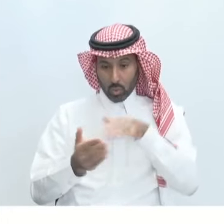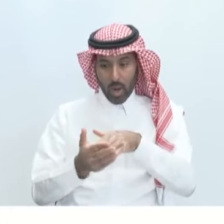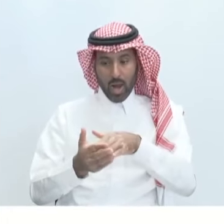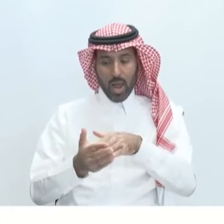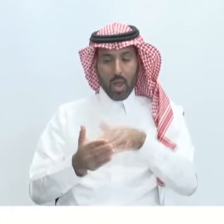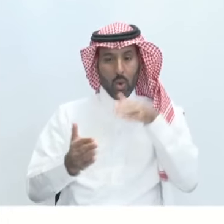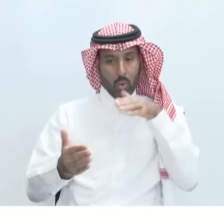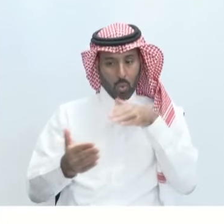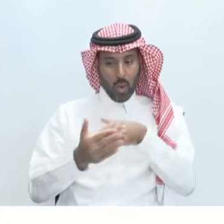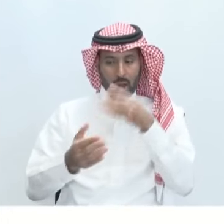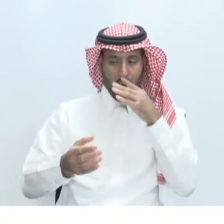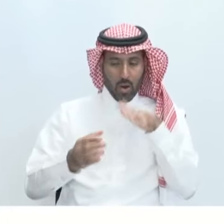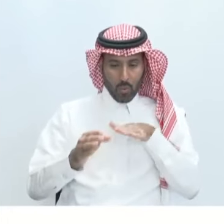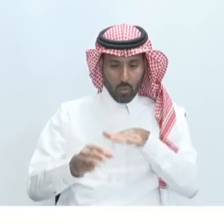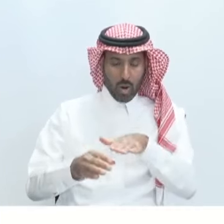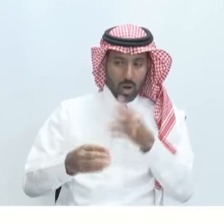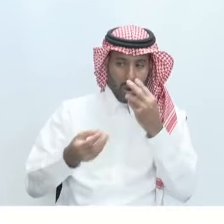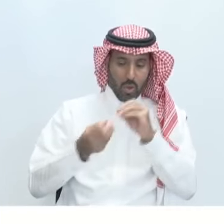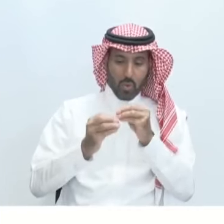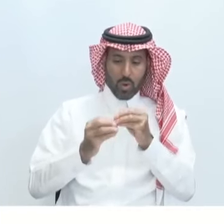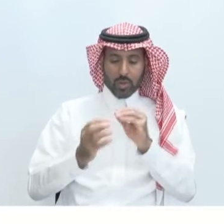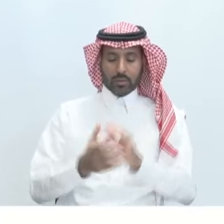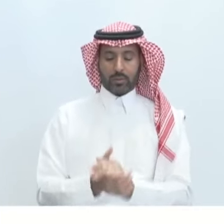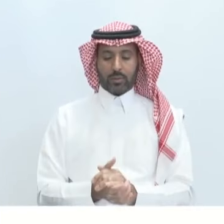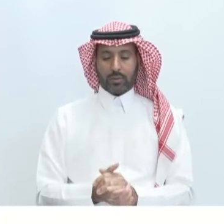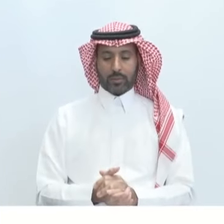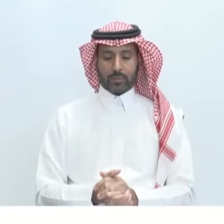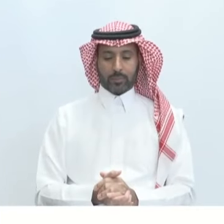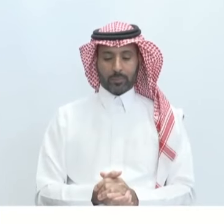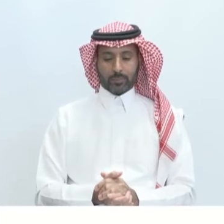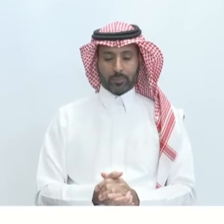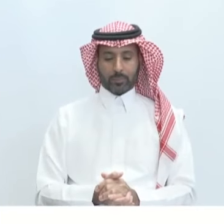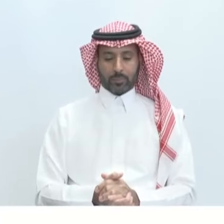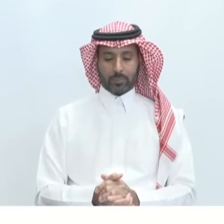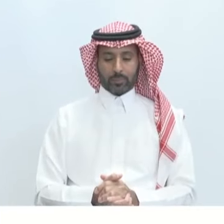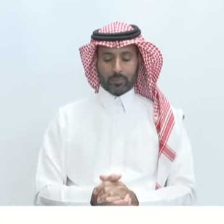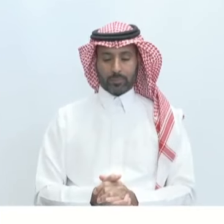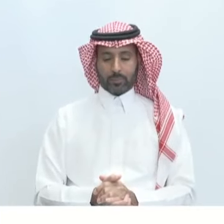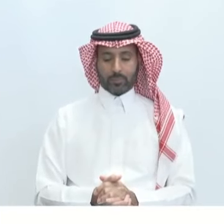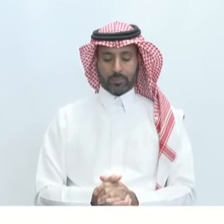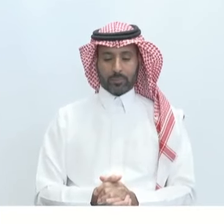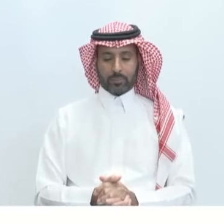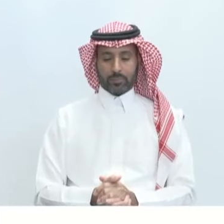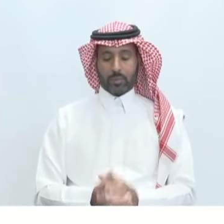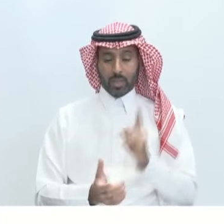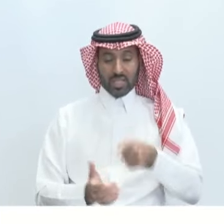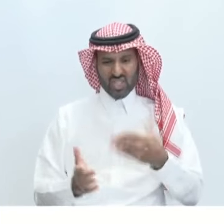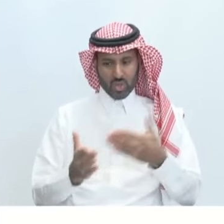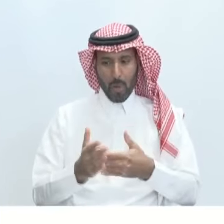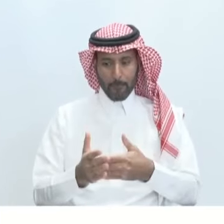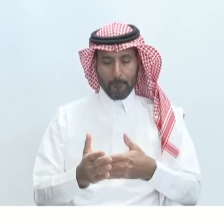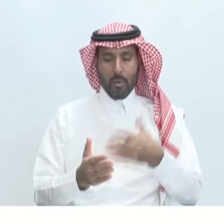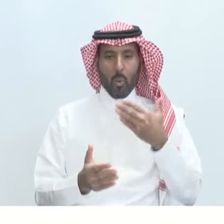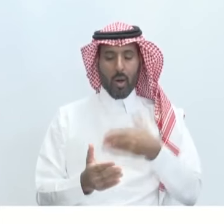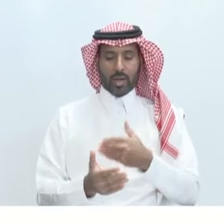لبنه او في جزء او نضيف لبنه اف دو نضع الامر ستوب